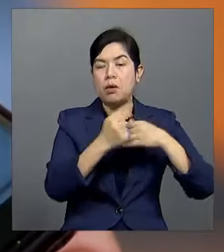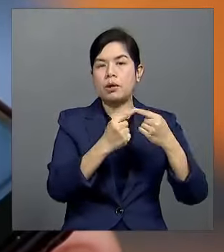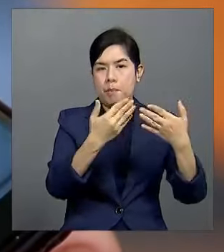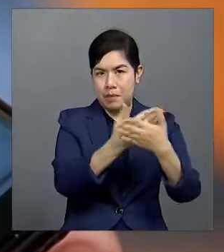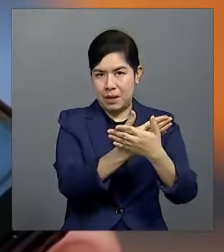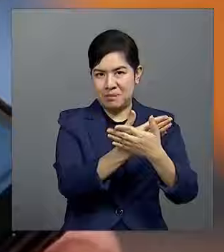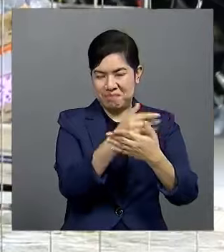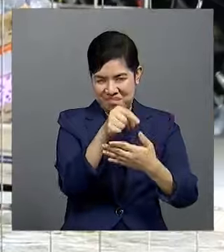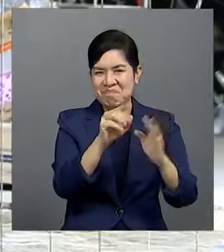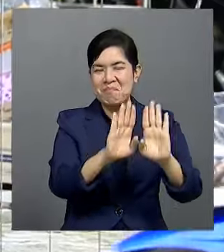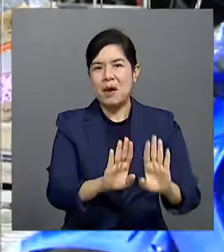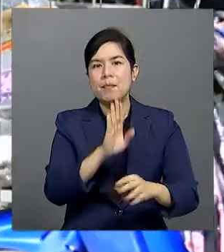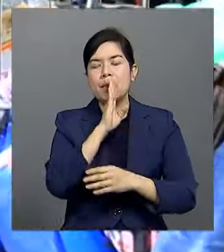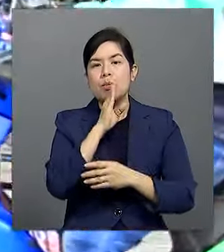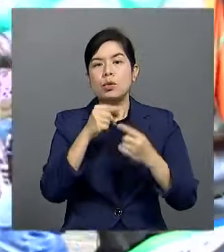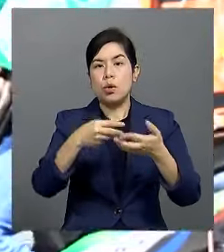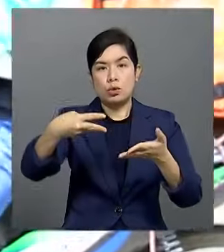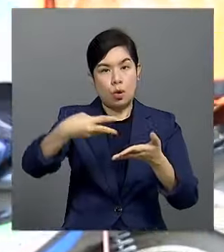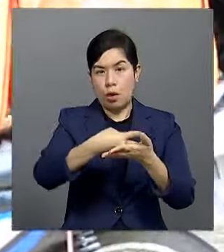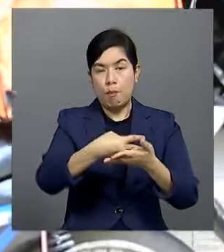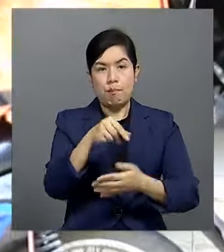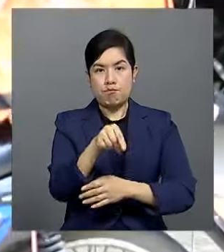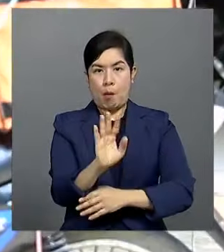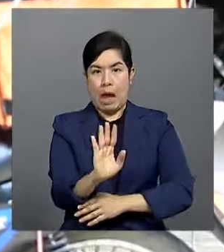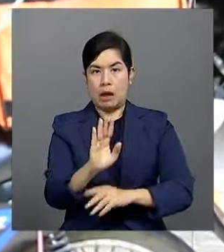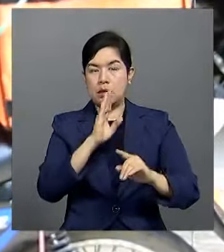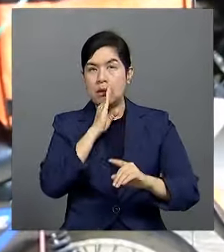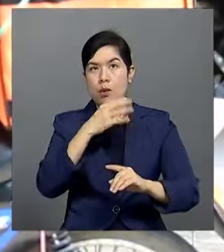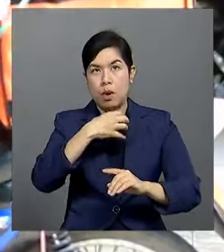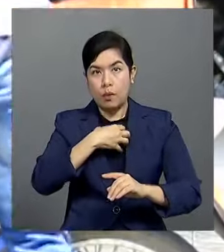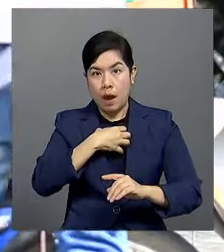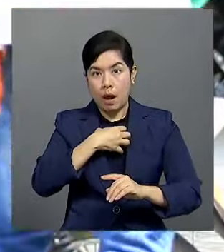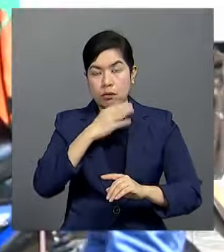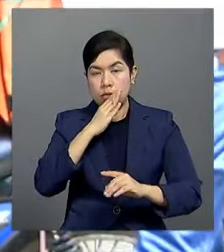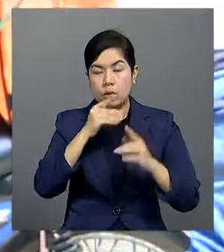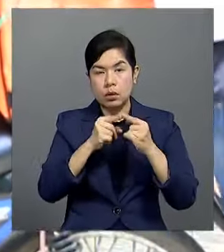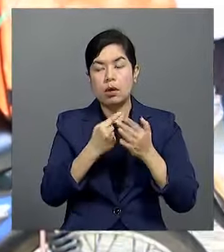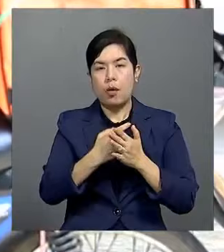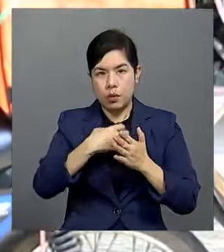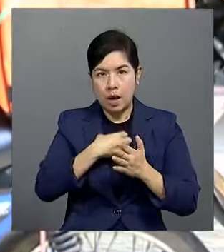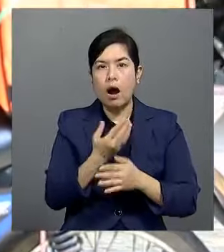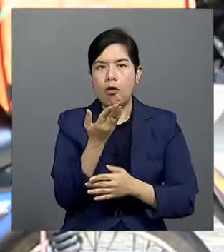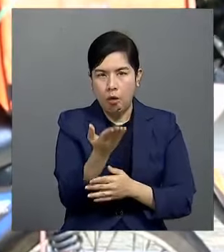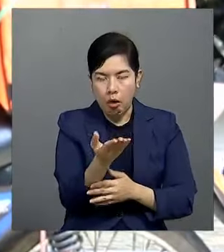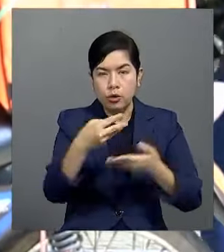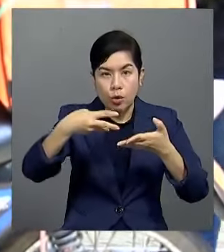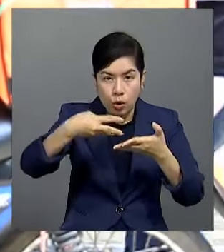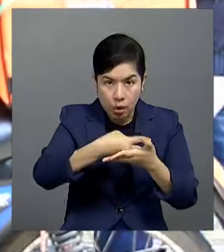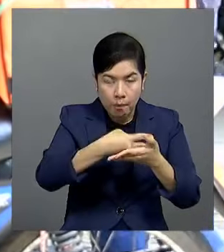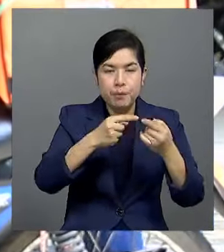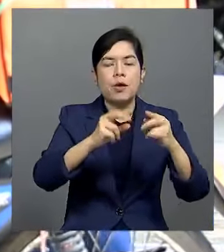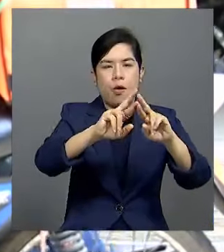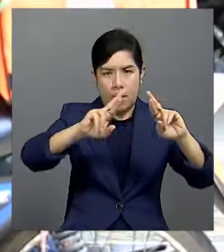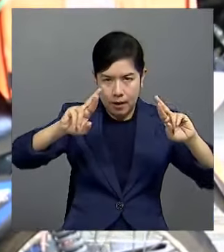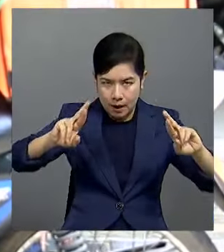ไม่ให้ช้อนซ่อมก่อนนะแต่ถ้าคุณจำเป็นคุณทานข้างนอกคุณกดเลือกขอร้านอาหารก็จะส่งมาให้